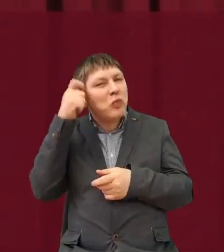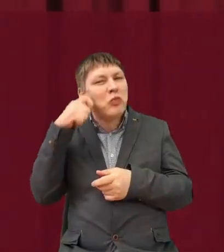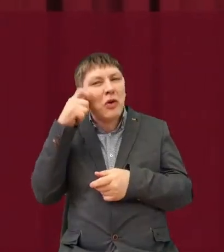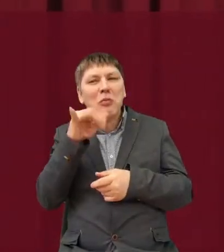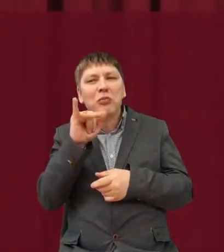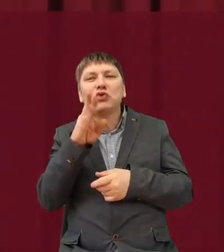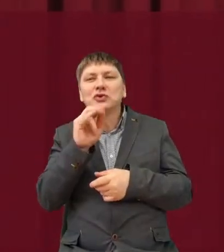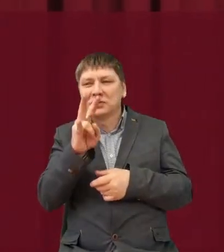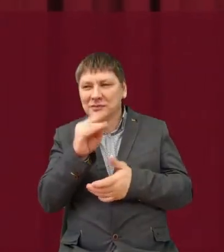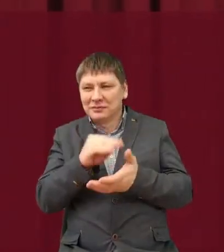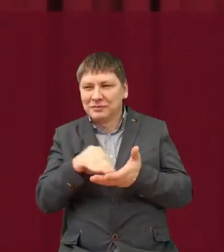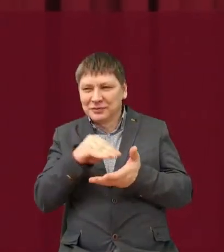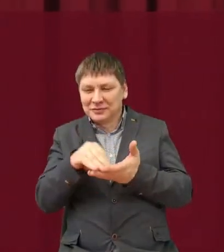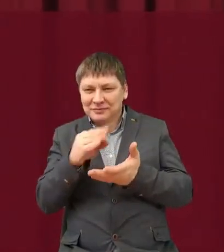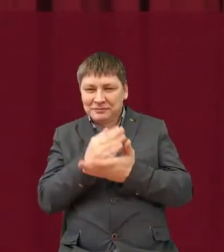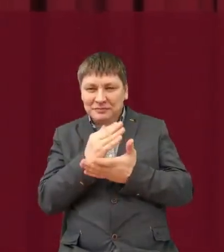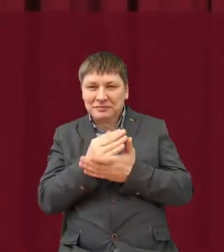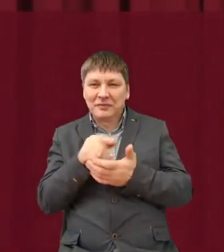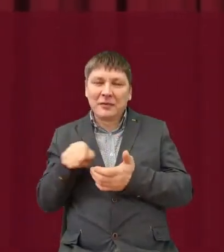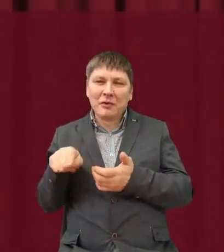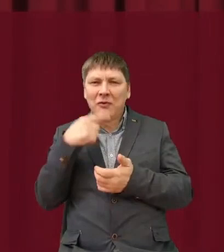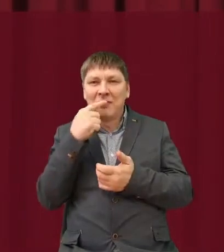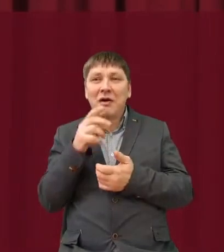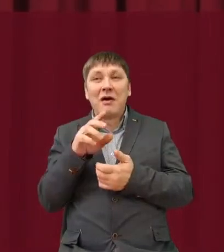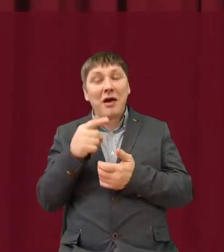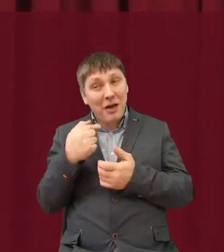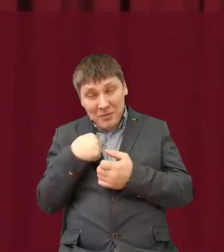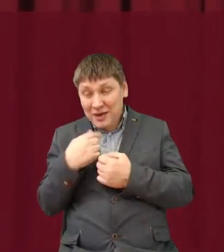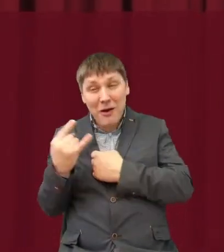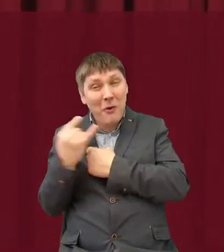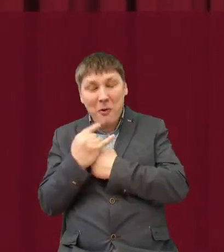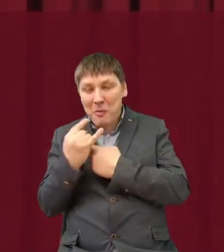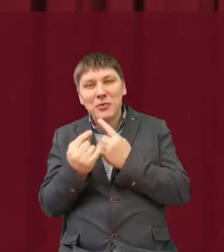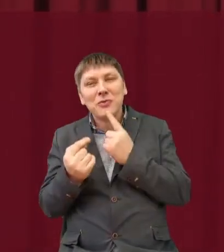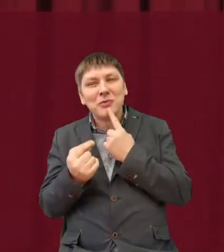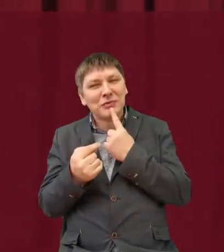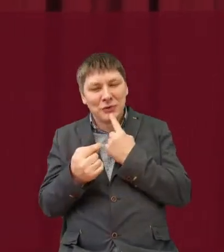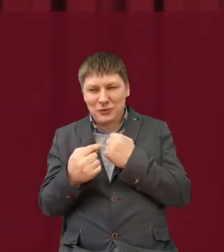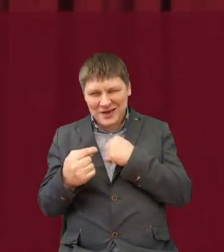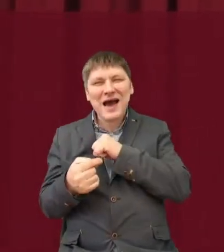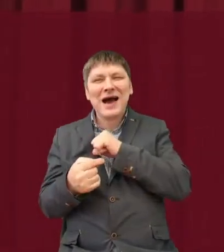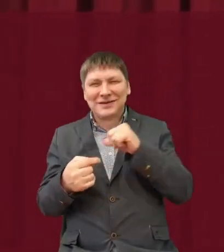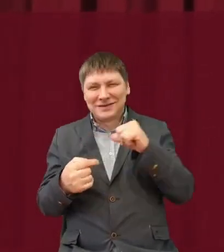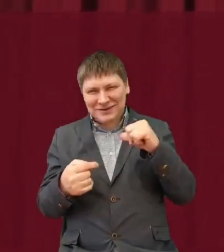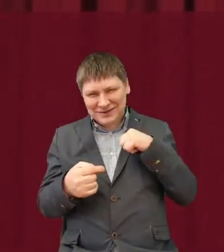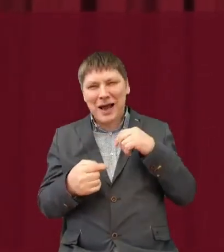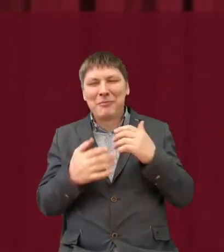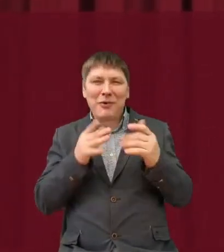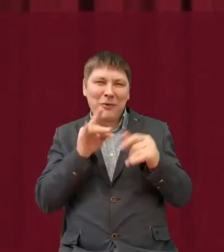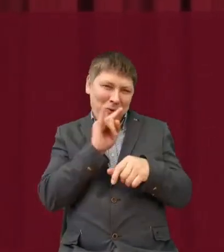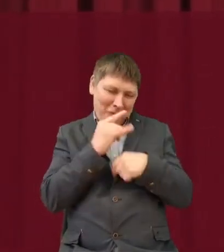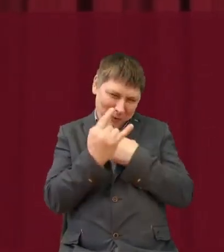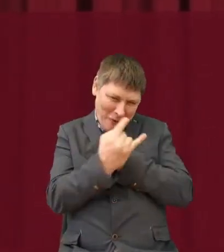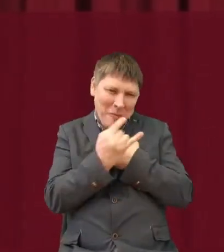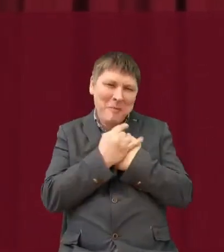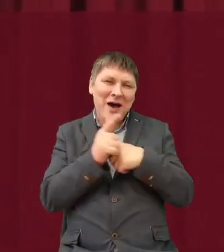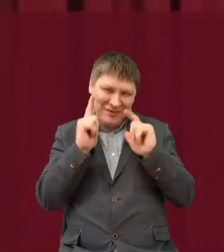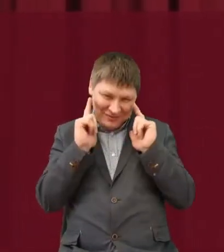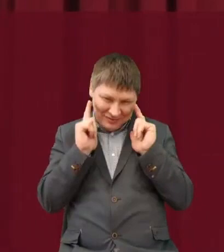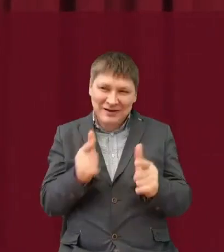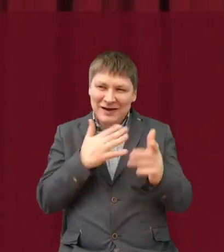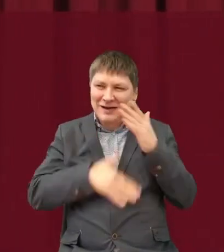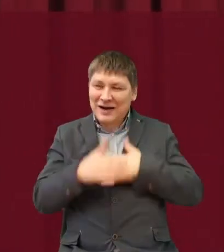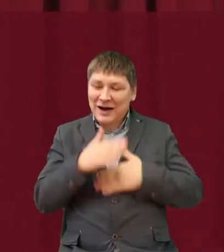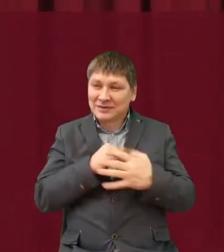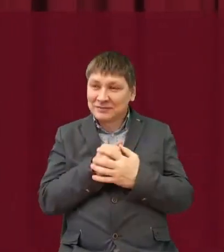заканчивается такими словами Ах обмануть меня нетрудно я сам обманываться рад Мне понравилось